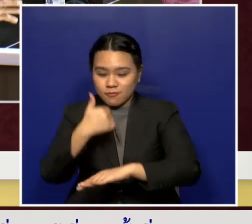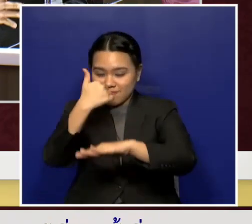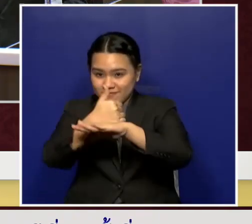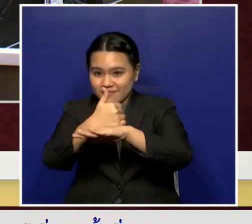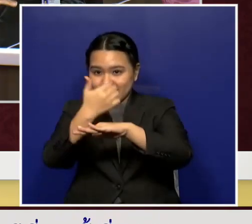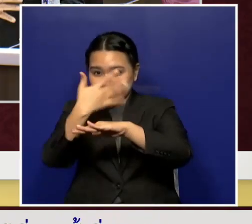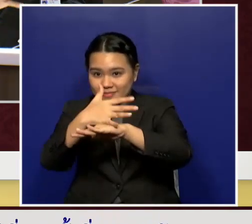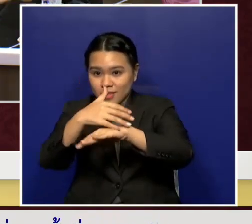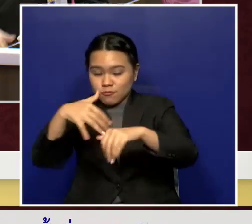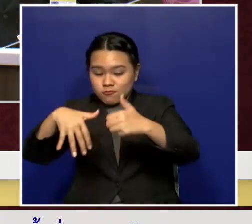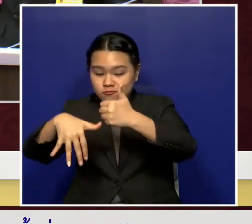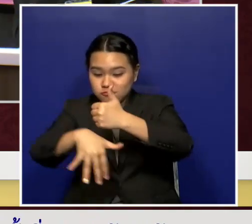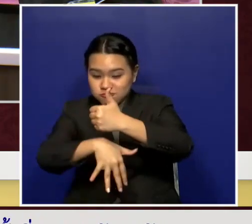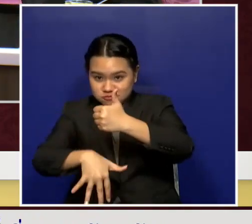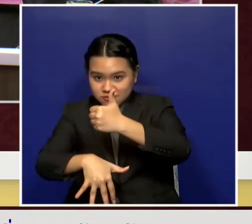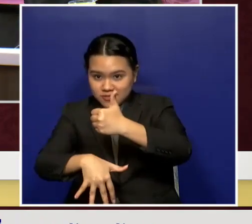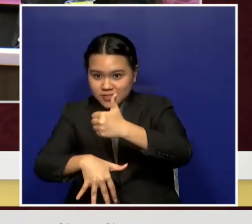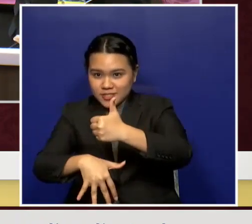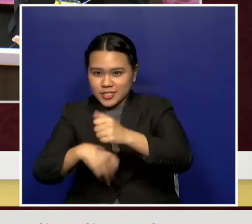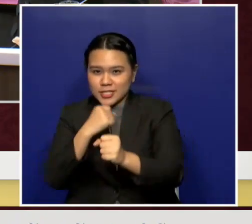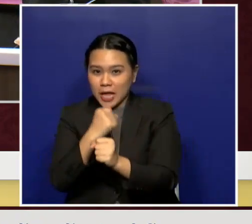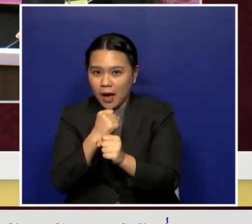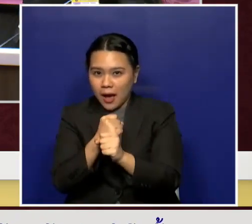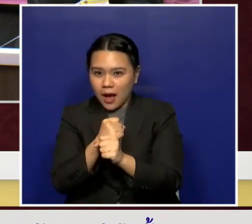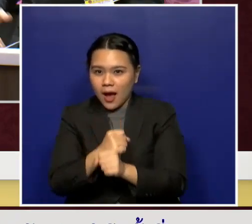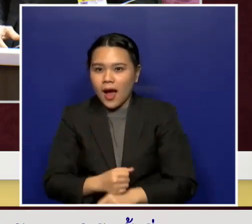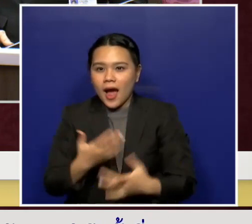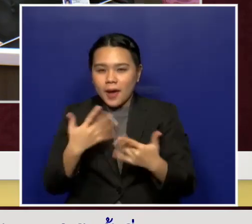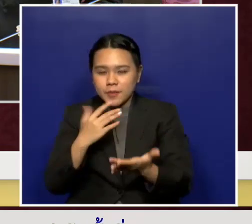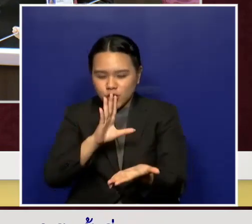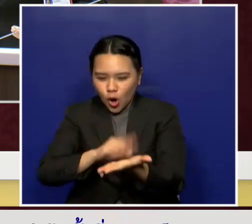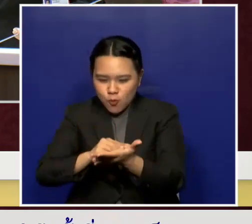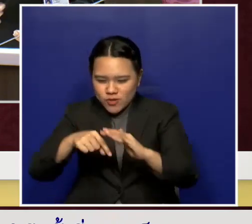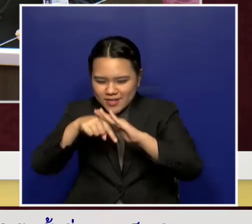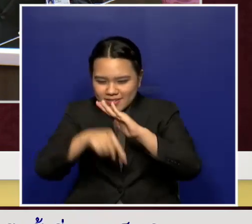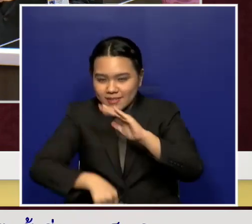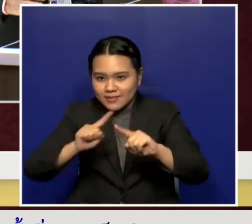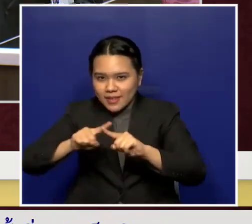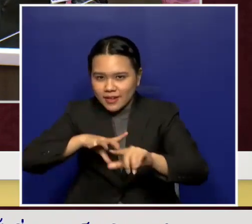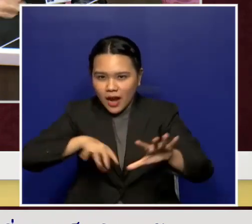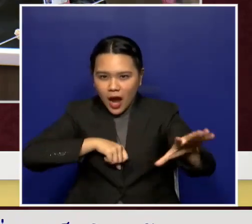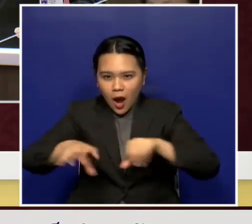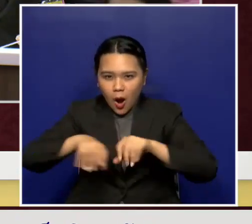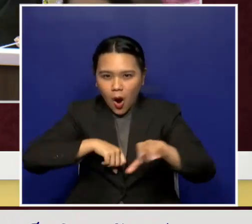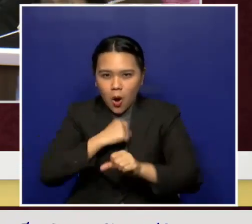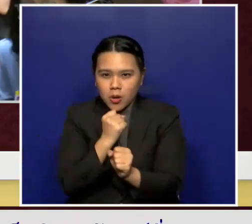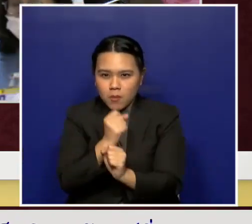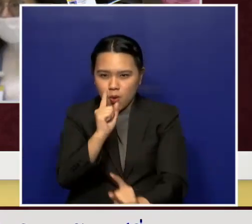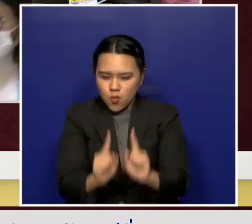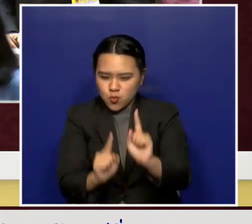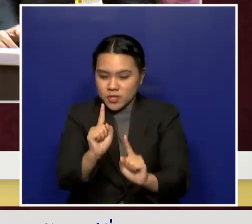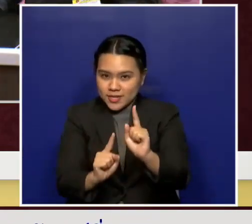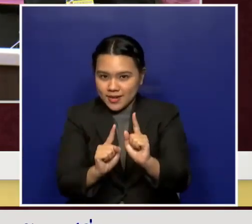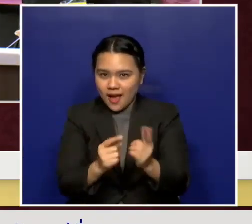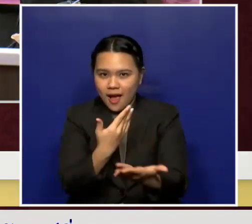เอาข้อมูลอินไซเดอร์เพราะเนื่องจากเป็นบริษัทอยู่ในตลาดหลักทรัพย์แล้วก็เอาไปปั่นหุ้นเอาไปช้อนหุ้น